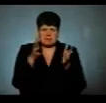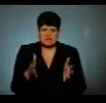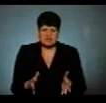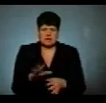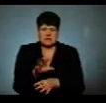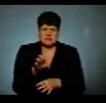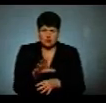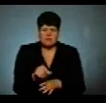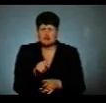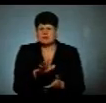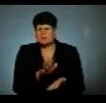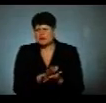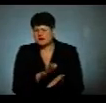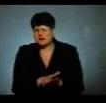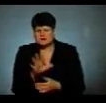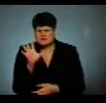собака, і там грязно все.